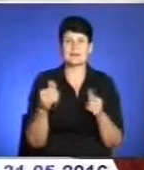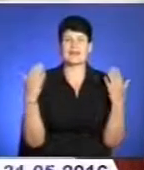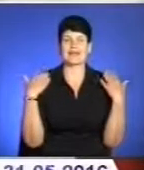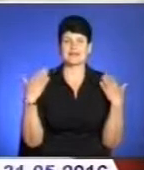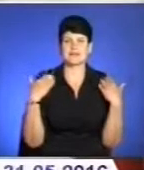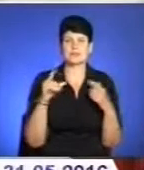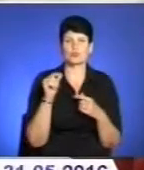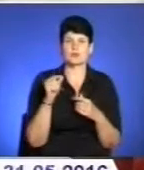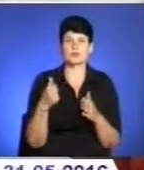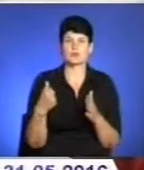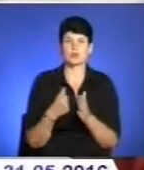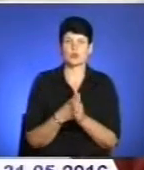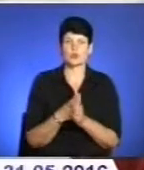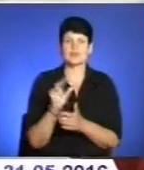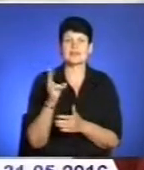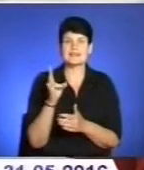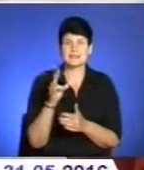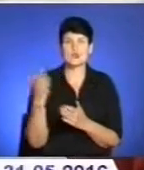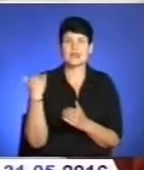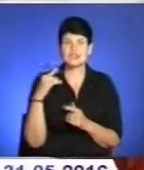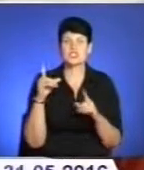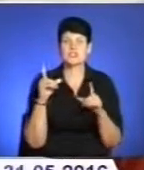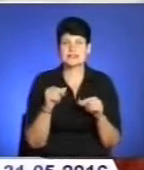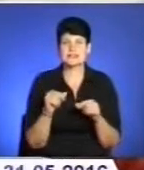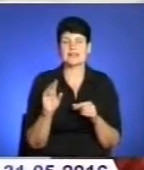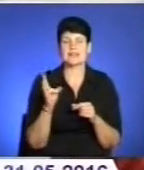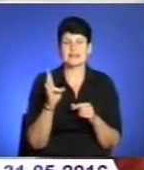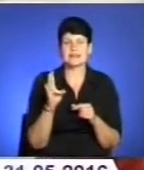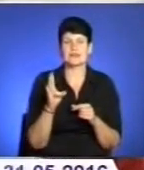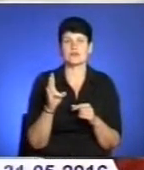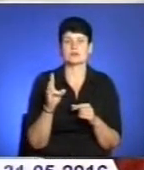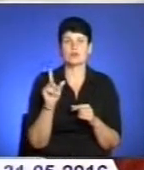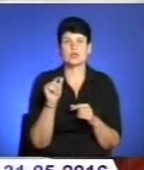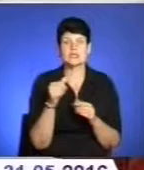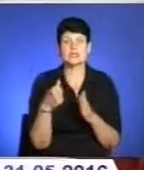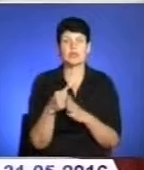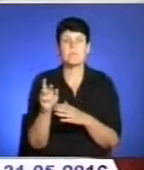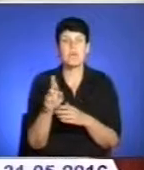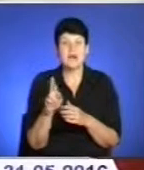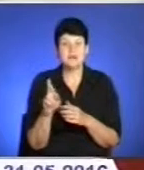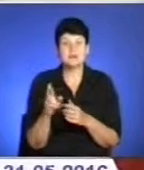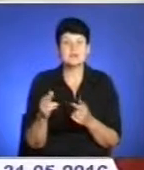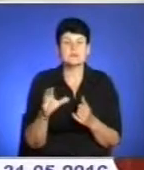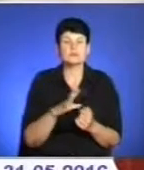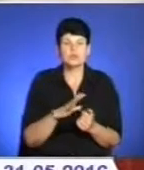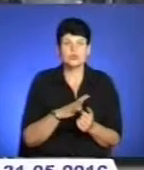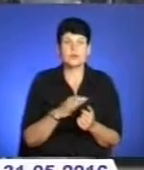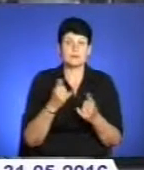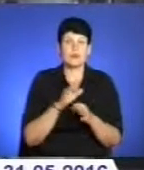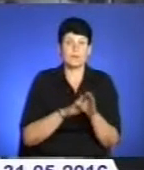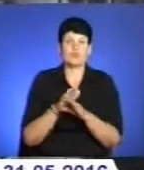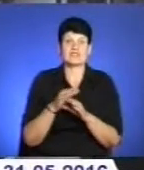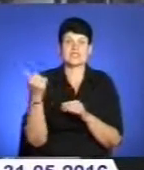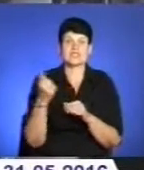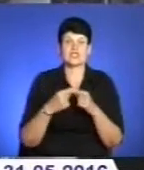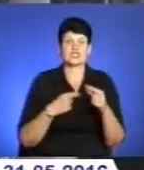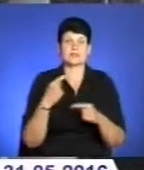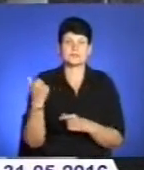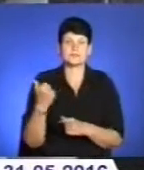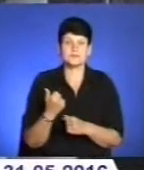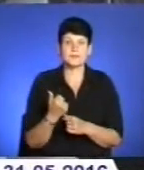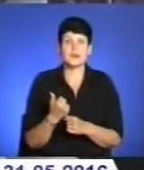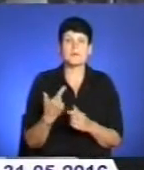з понеділка по неділю, бо раніше їздили з понеділка по п'ятницю, тепер будуть їздити круглий тиждень. А учасники бойових дій,